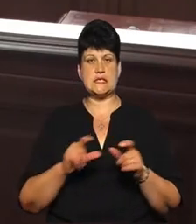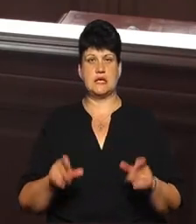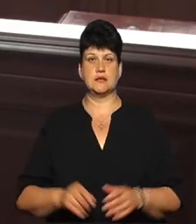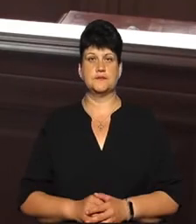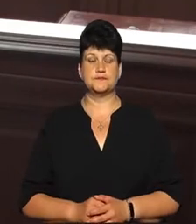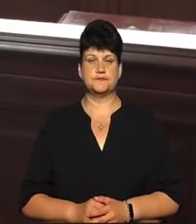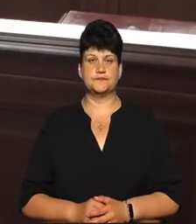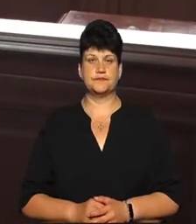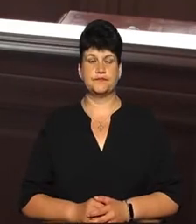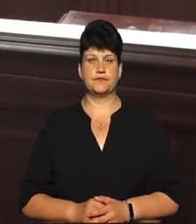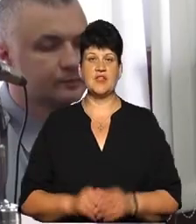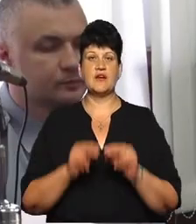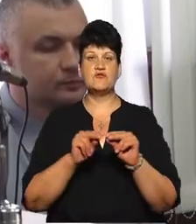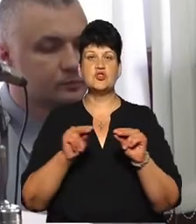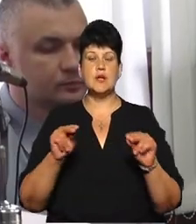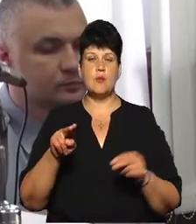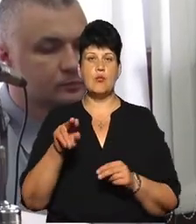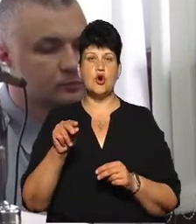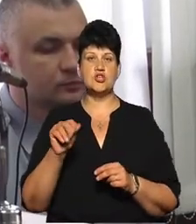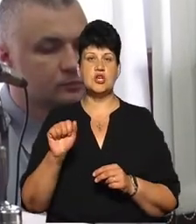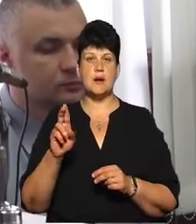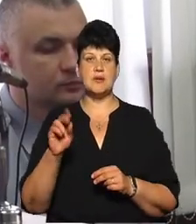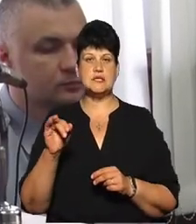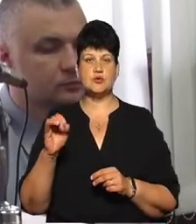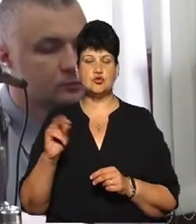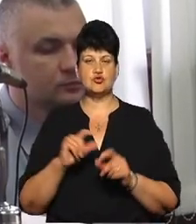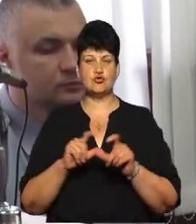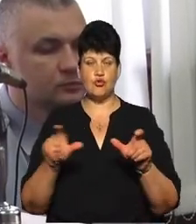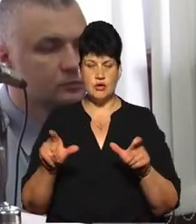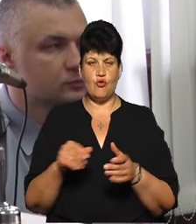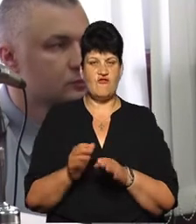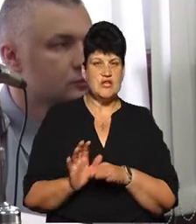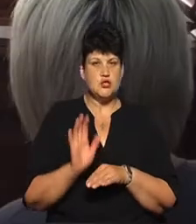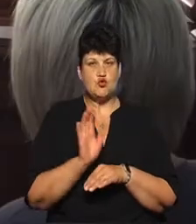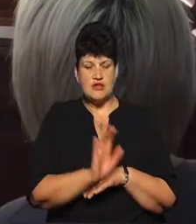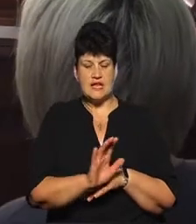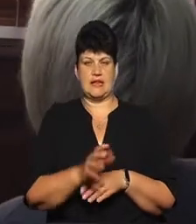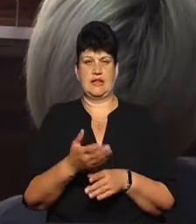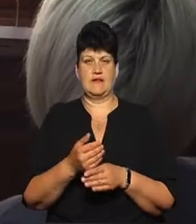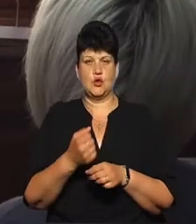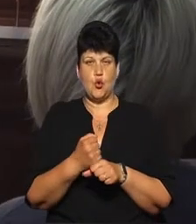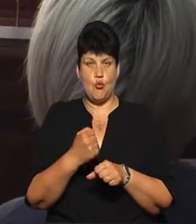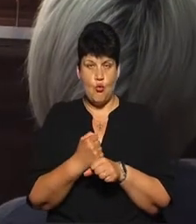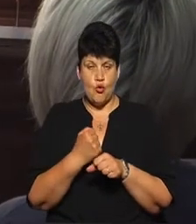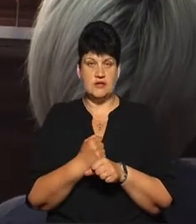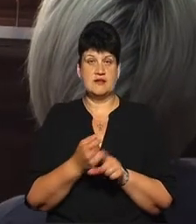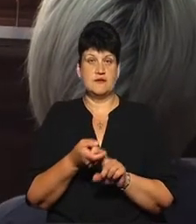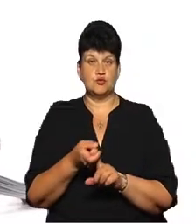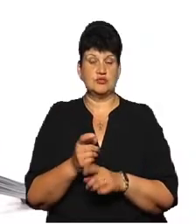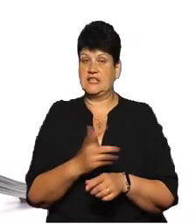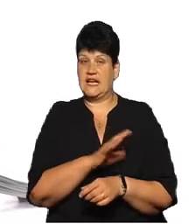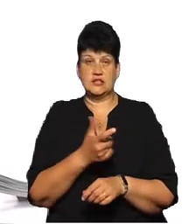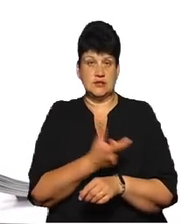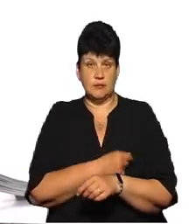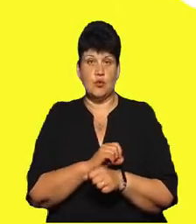Вчитель з Почапинської школи, якого відсторонили від роботи через відмову щепитися проти ковіду, подав апеляцію, що вирішив